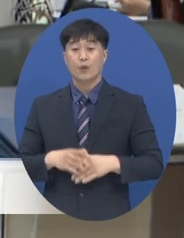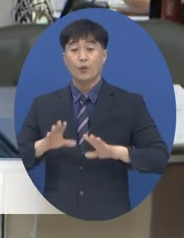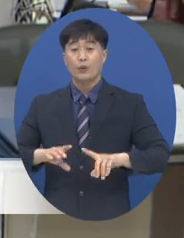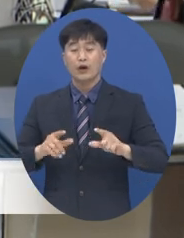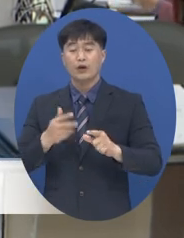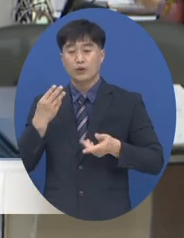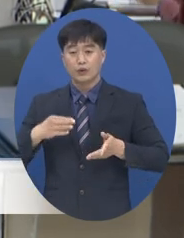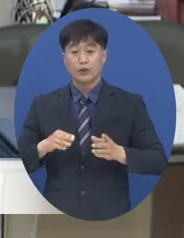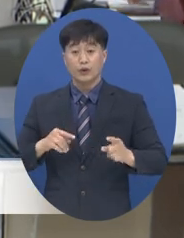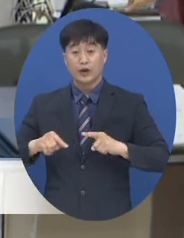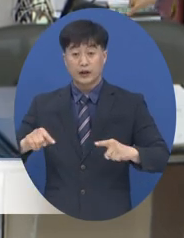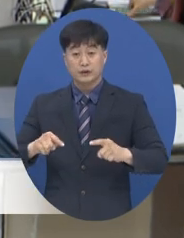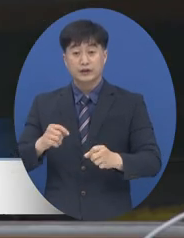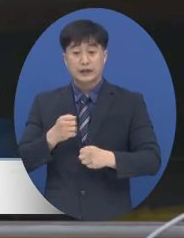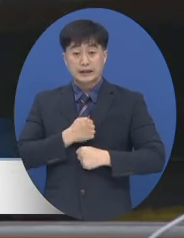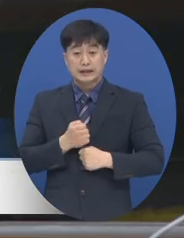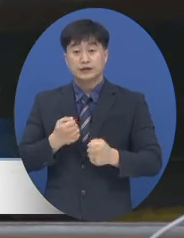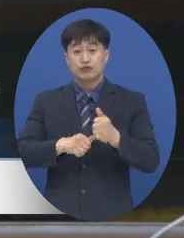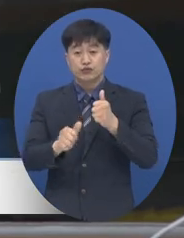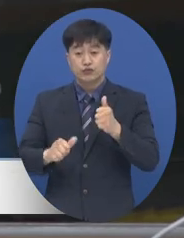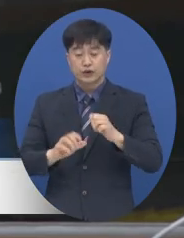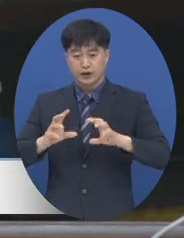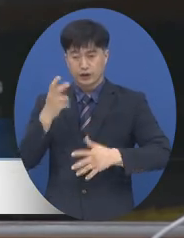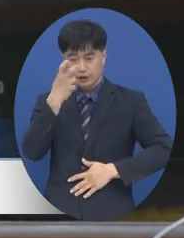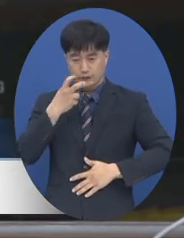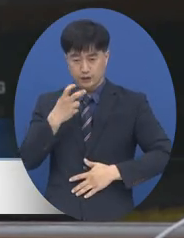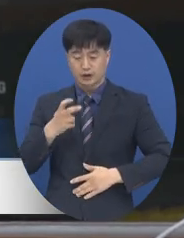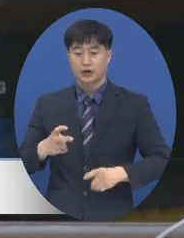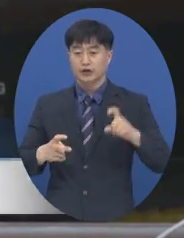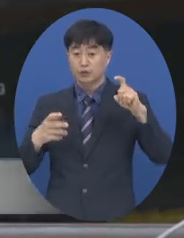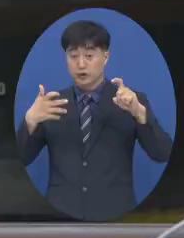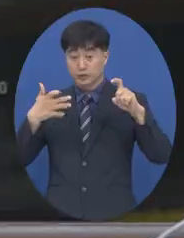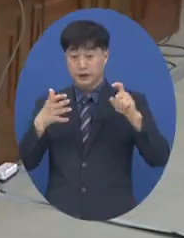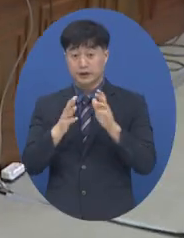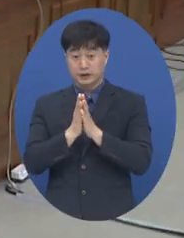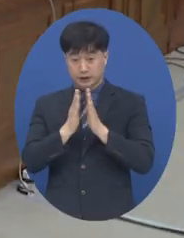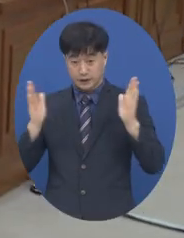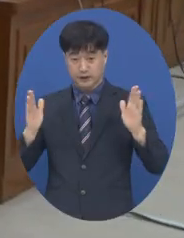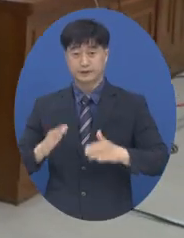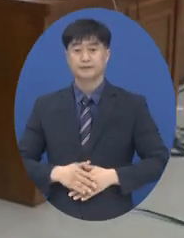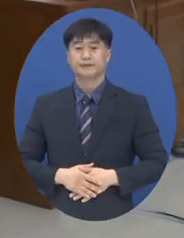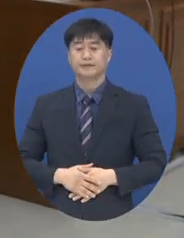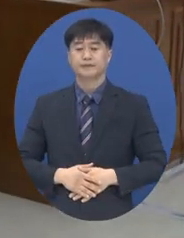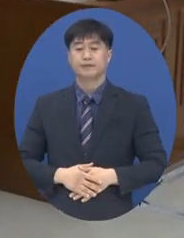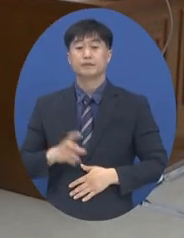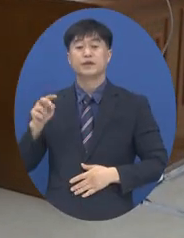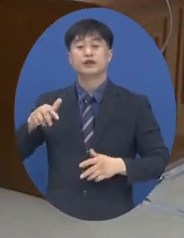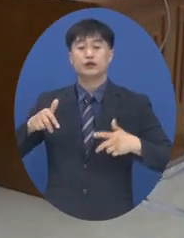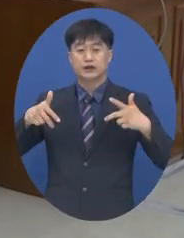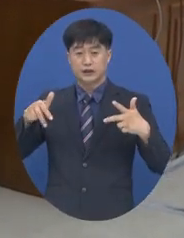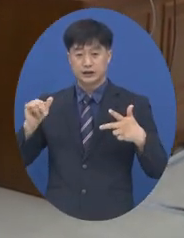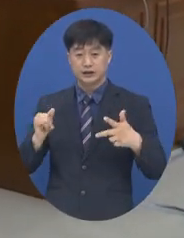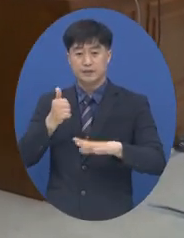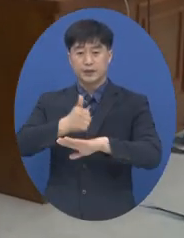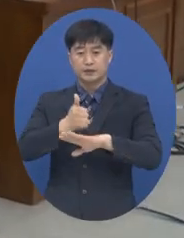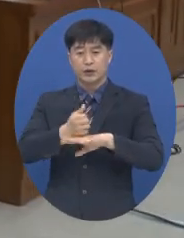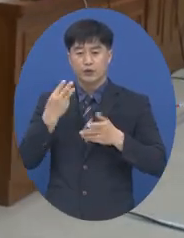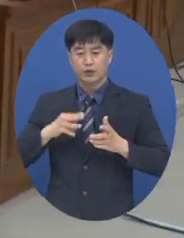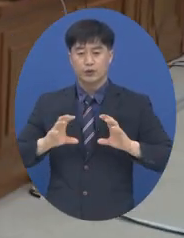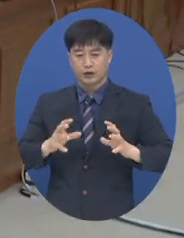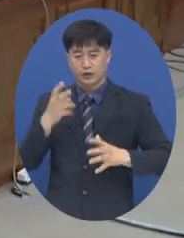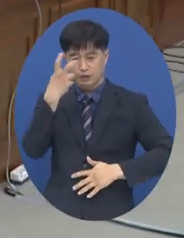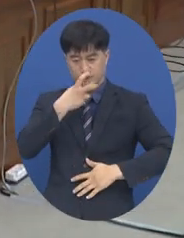올해의 경기도 행정안전위원회 국정감사는 10월 18일 진행됐습니다 민선 책 의 마지막 경기도